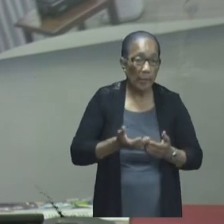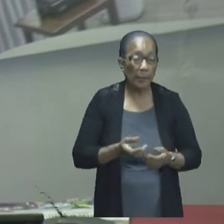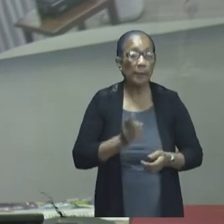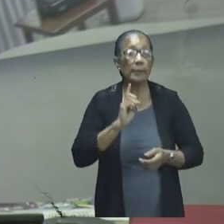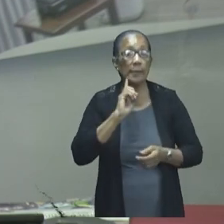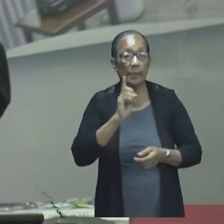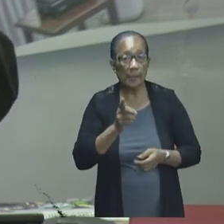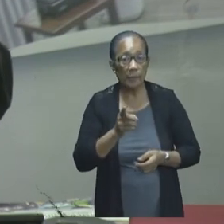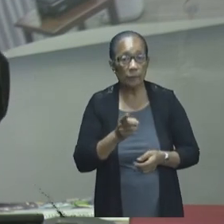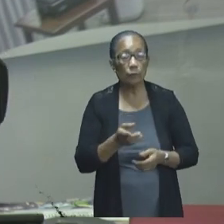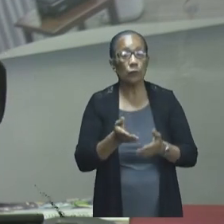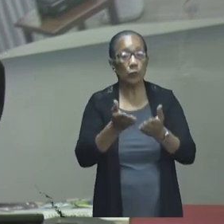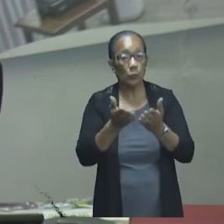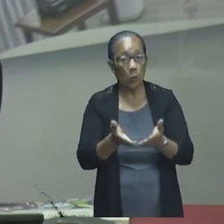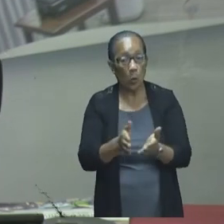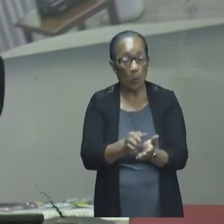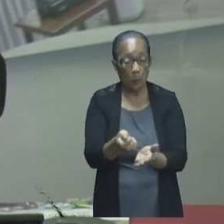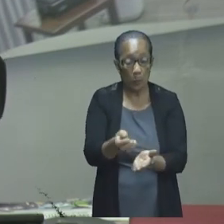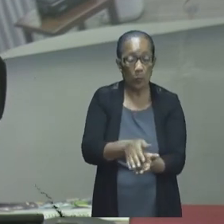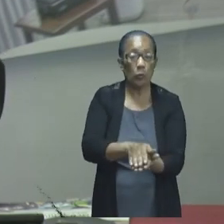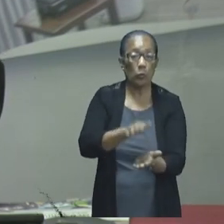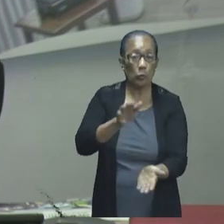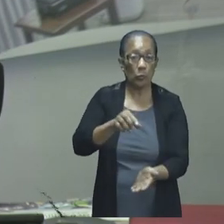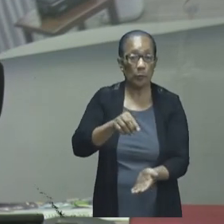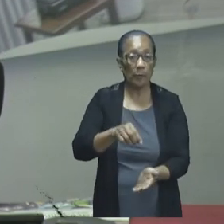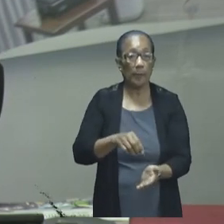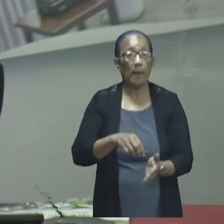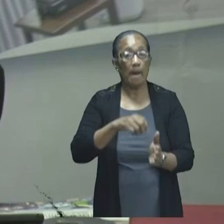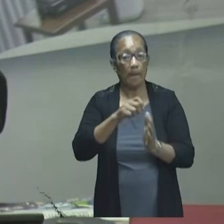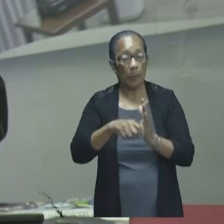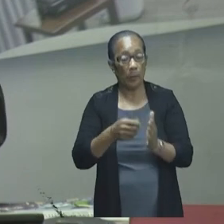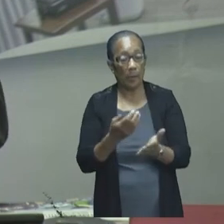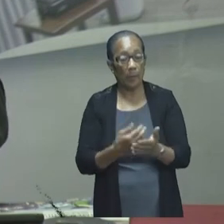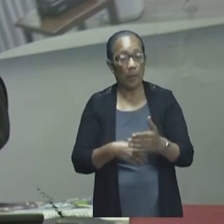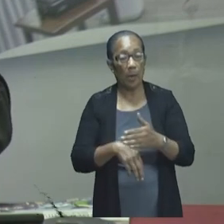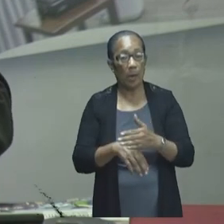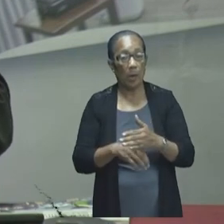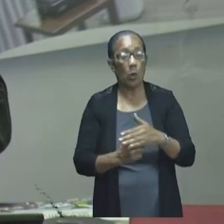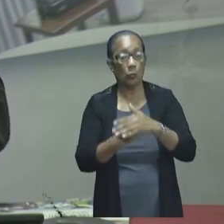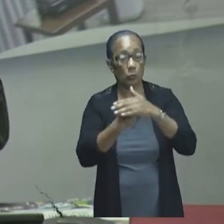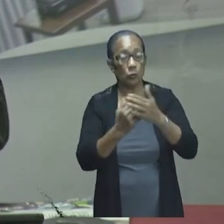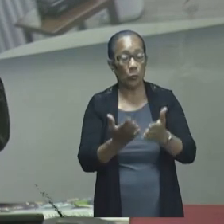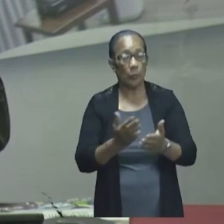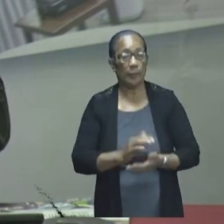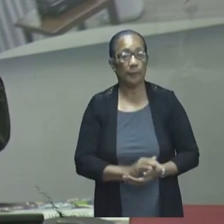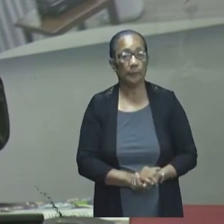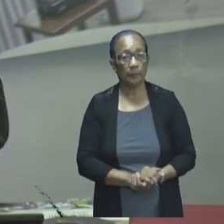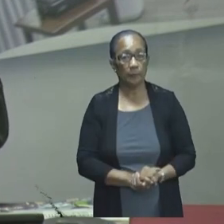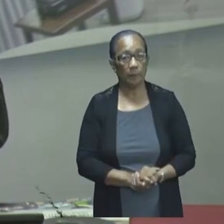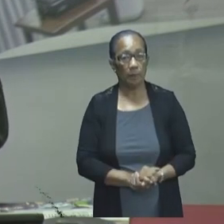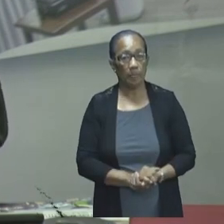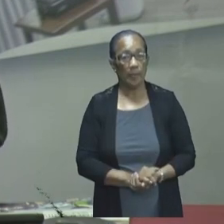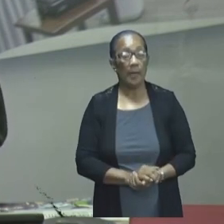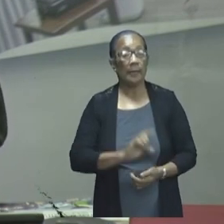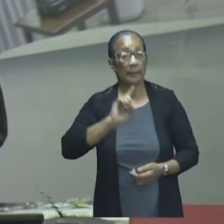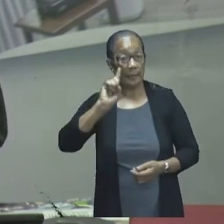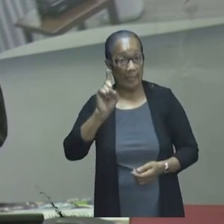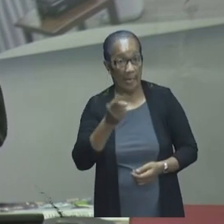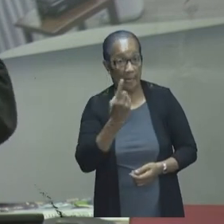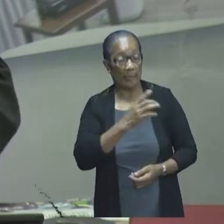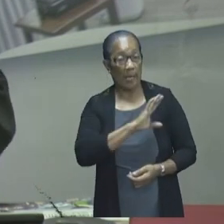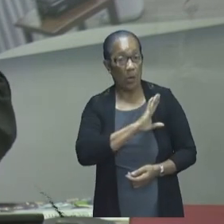bestemd voor jou begroet in zal je programma ondersteunend lijn die daarnaast hebben we